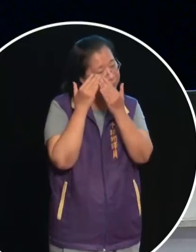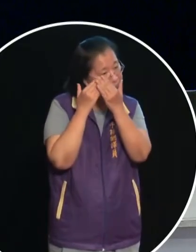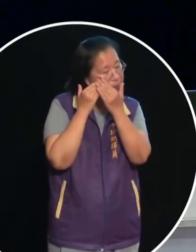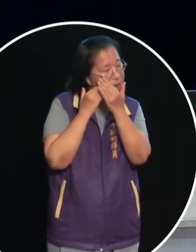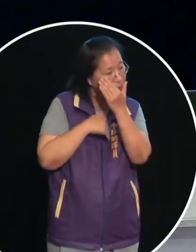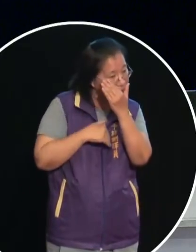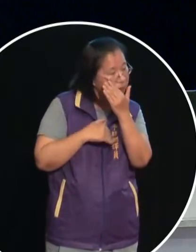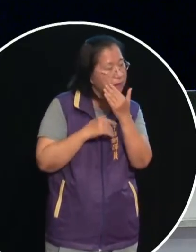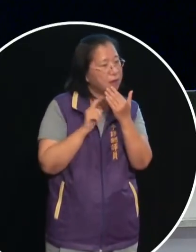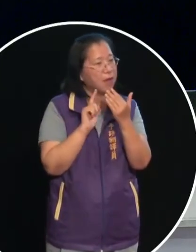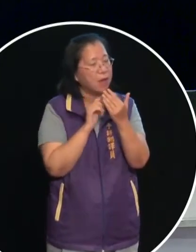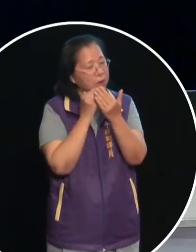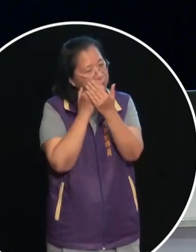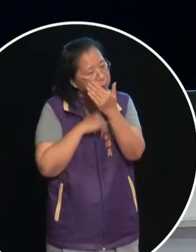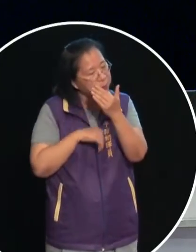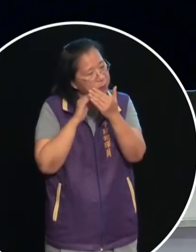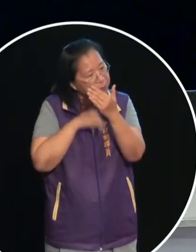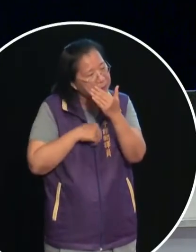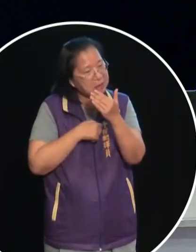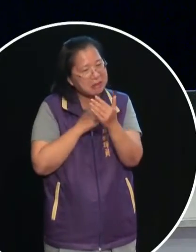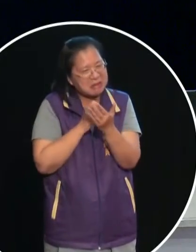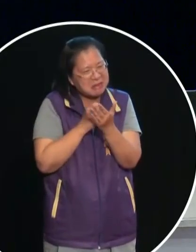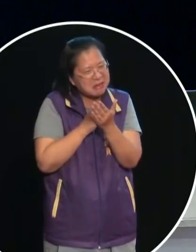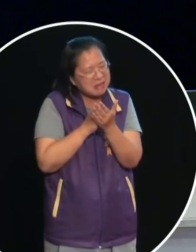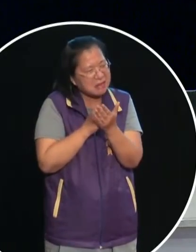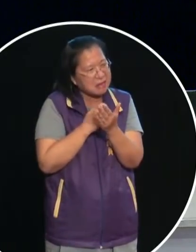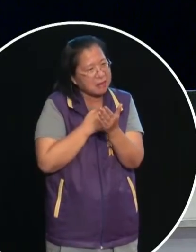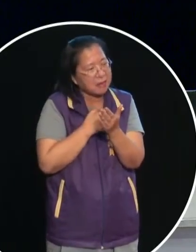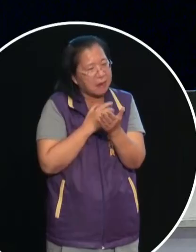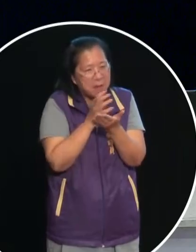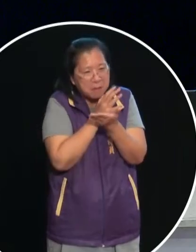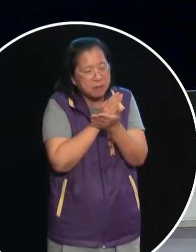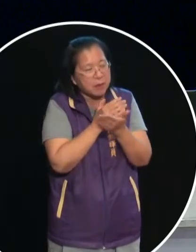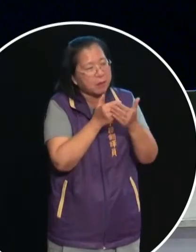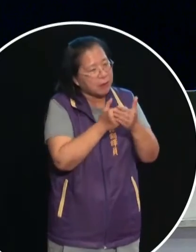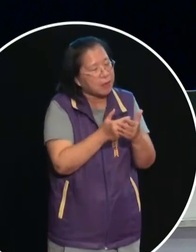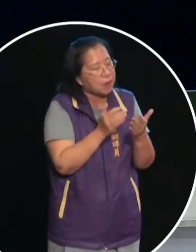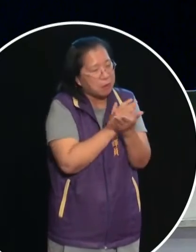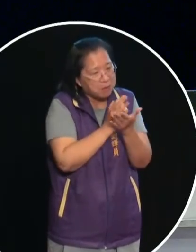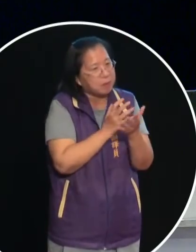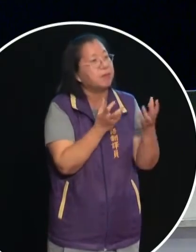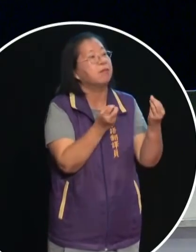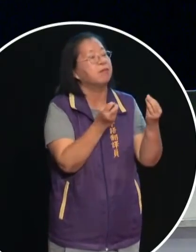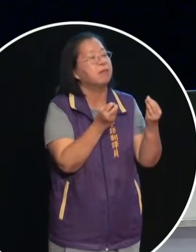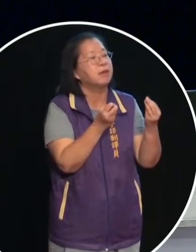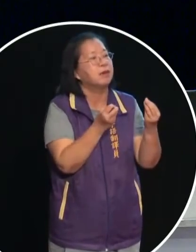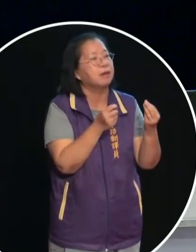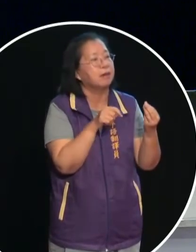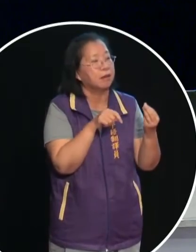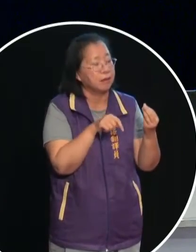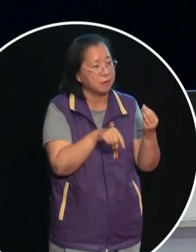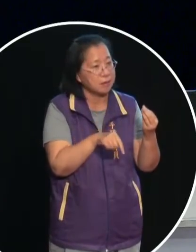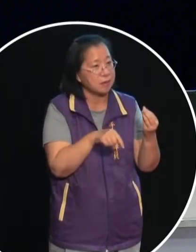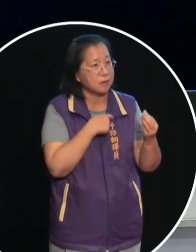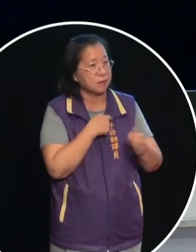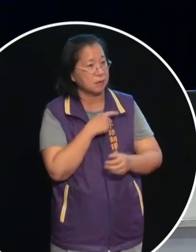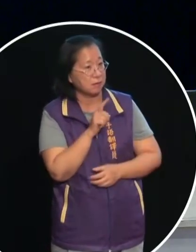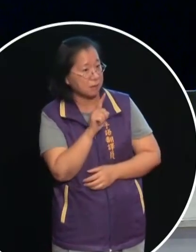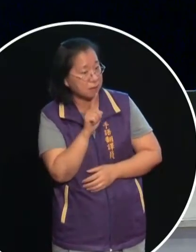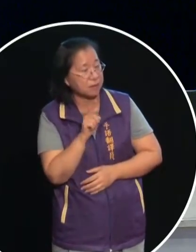那台湾现在这个时刻如何做？我们要做什么？我觉得每个台湾的国民都有这样的一个疑问了，因为大家都觉得台湾很自己的国家很重要，如何保护，如何面对这个情况？那么，因为我不是军事专家，那还是我觉得我是比较对舆论或者是媒体或者是一些社会层面的一个了解比较多，所以我的一个建议就是，台湾虽然是保持低调，没有特别用严厉的用词来批评中国北京。 这是对的，不过还